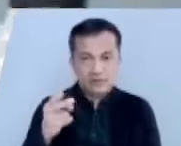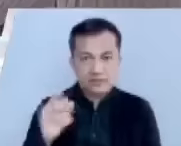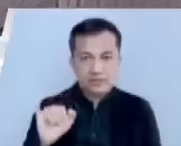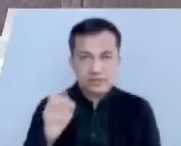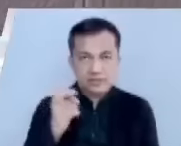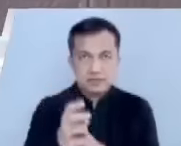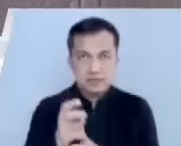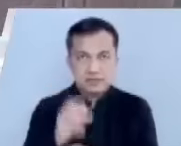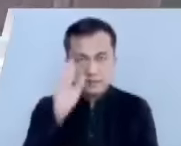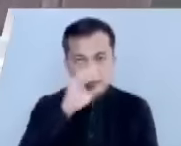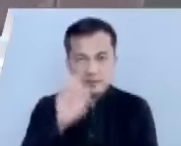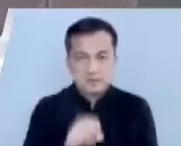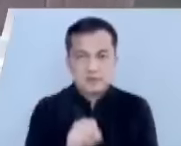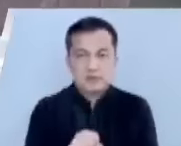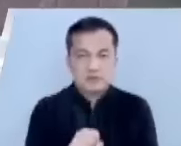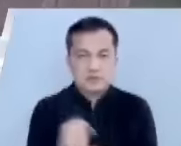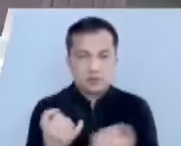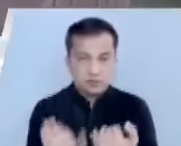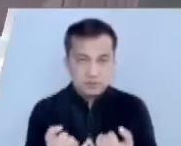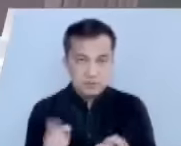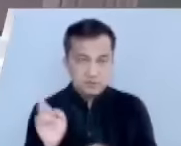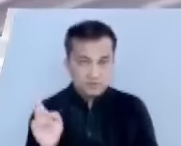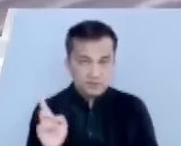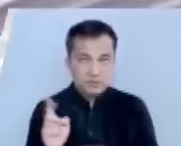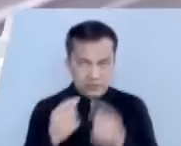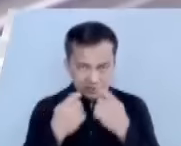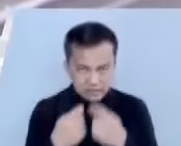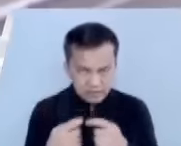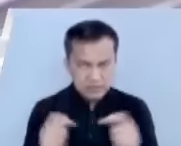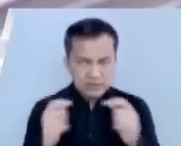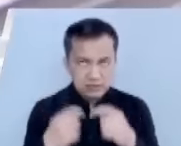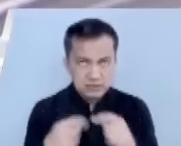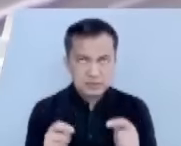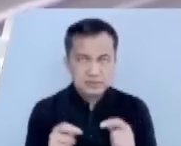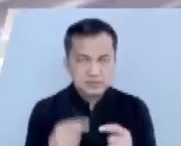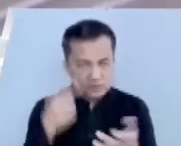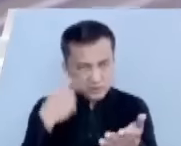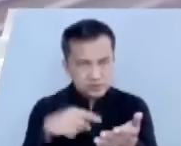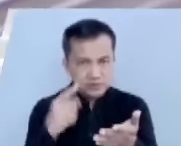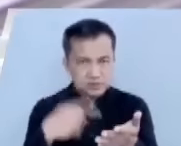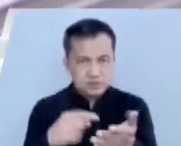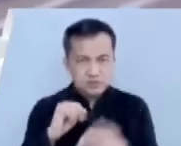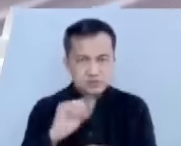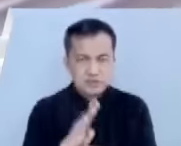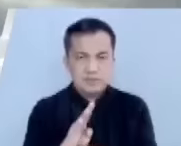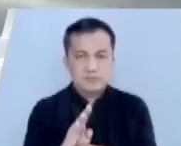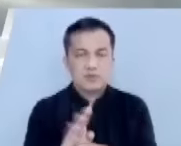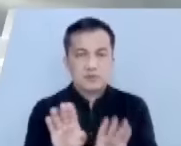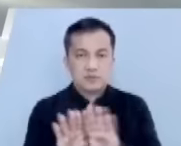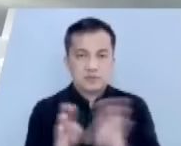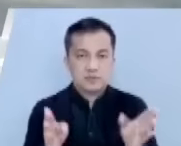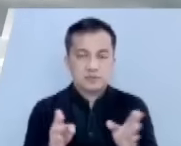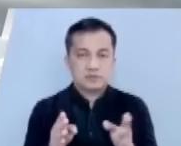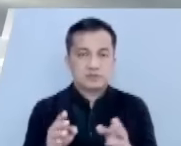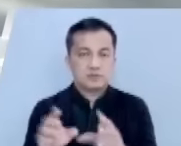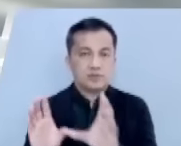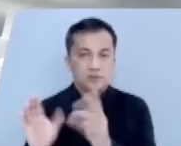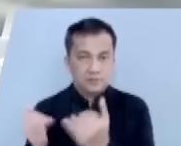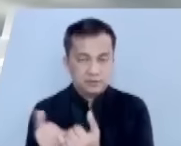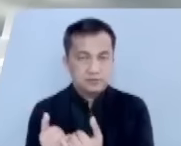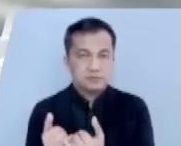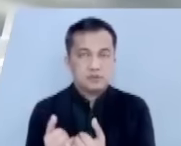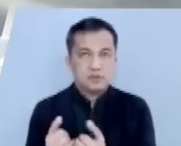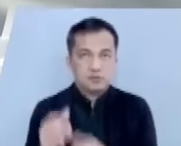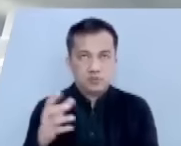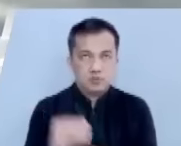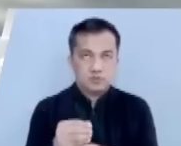trabaho, ngayon pa lang daw sinusubukan na niyang magtingin-tingin ng job opening sa ilang kumpanya. Bukod sa mga naunang